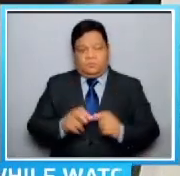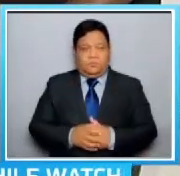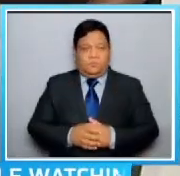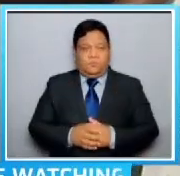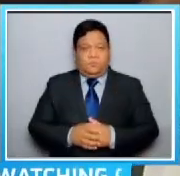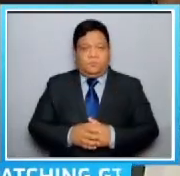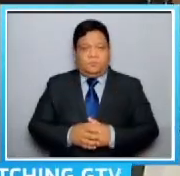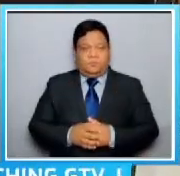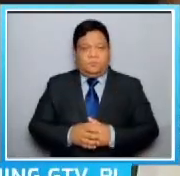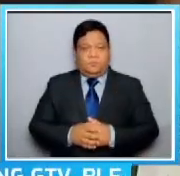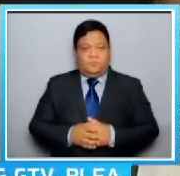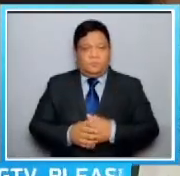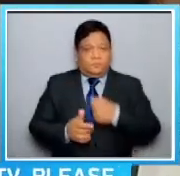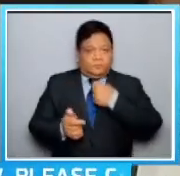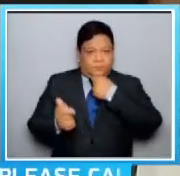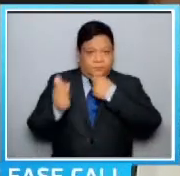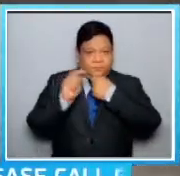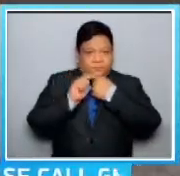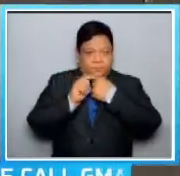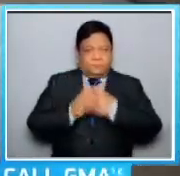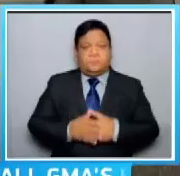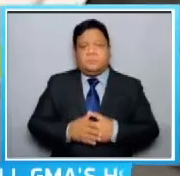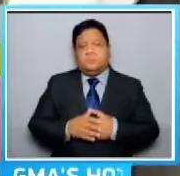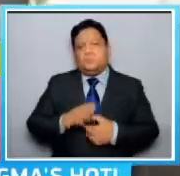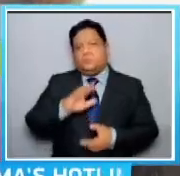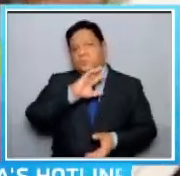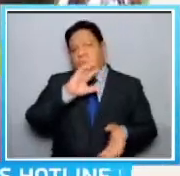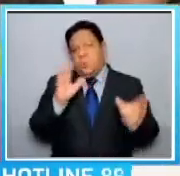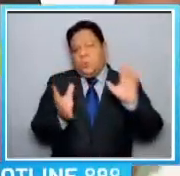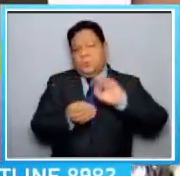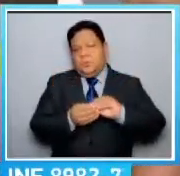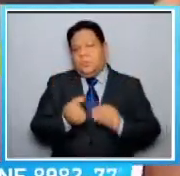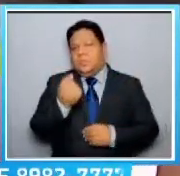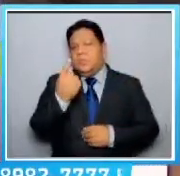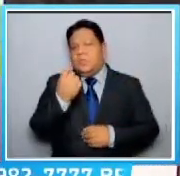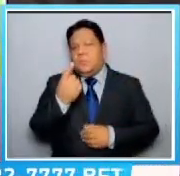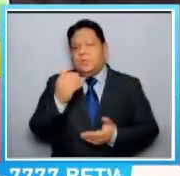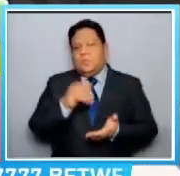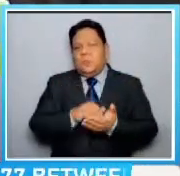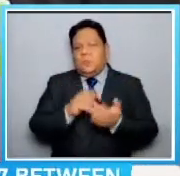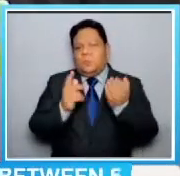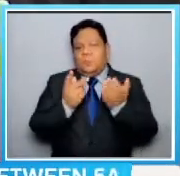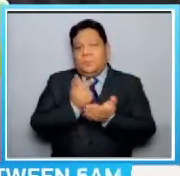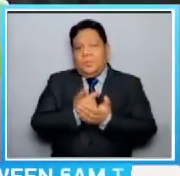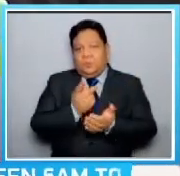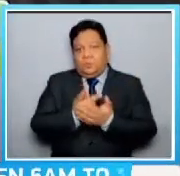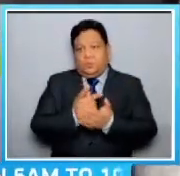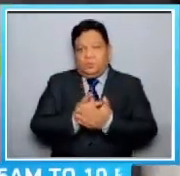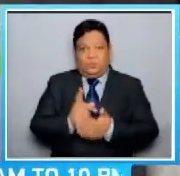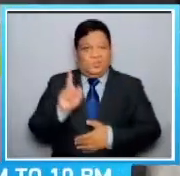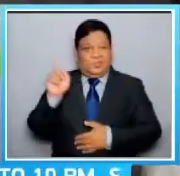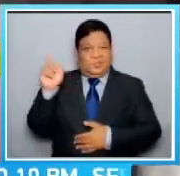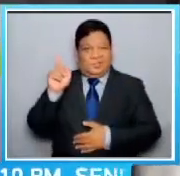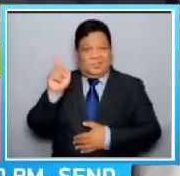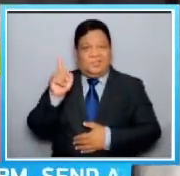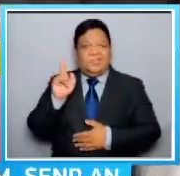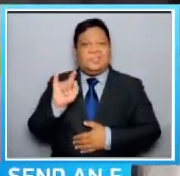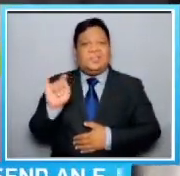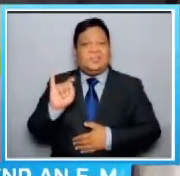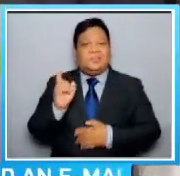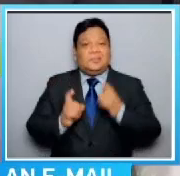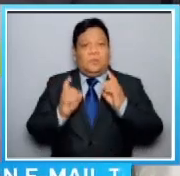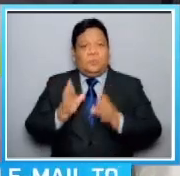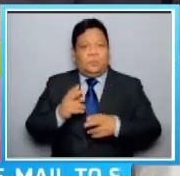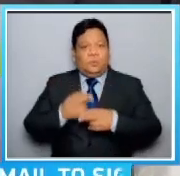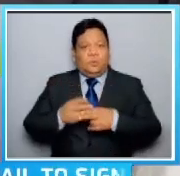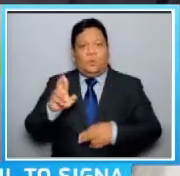Umabot na raw sa 11,000 piso ang naimulta ng taxi driver na si Romeo dahil sa kanyang traffic violations na nahuli sa